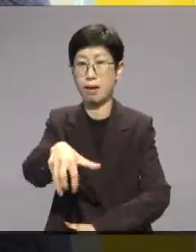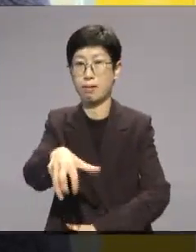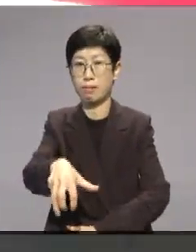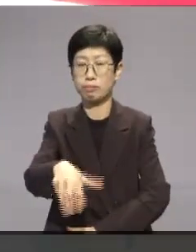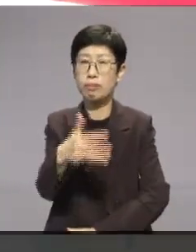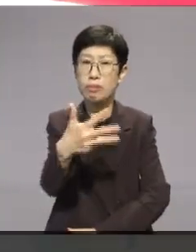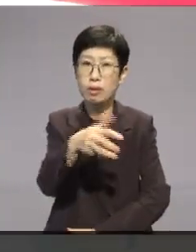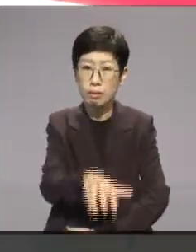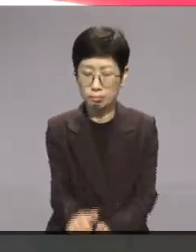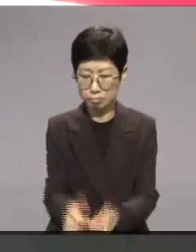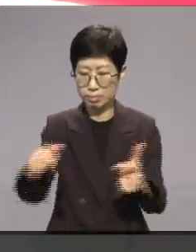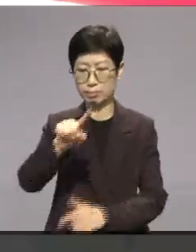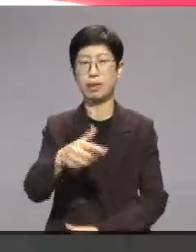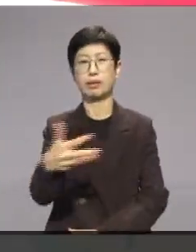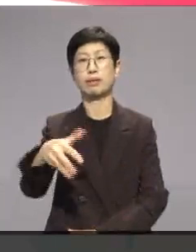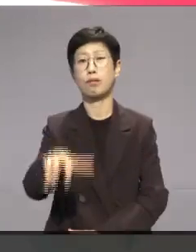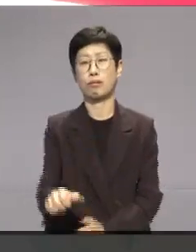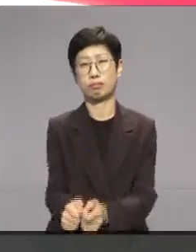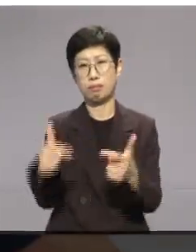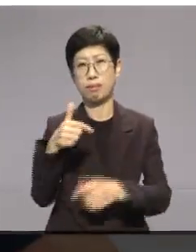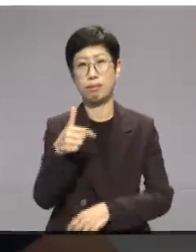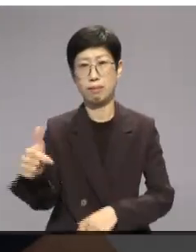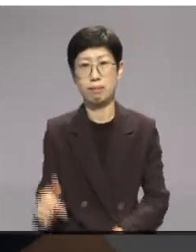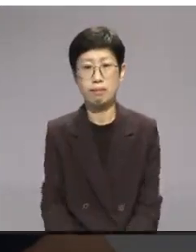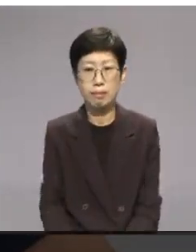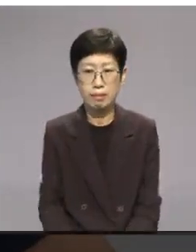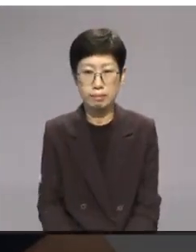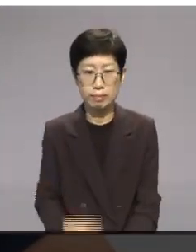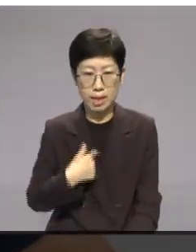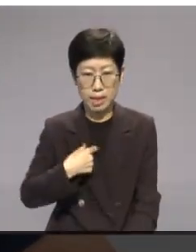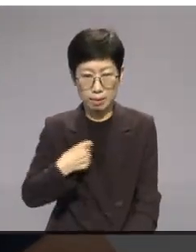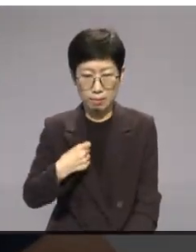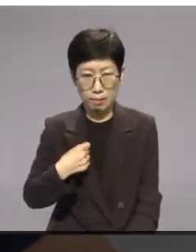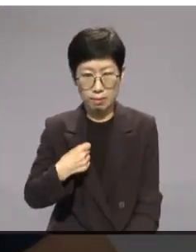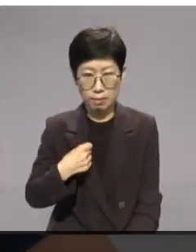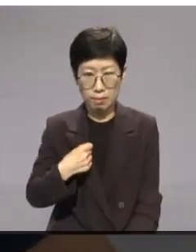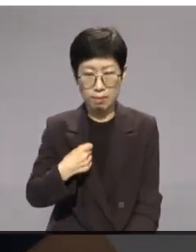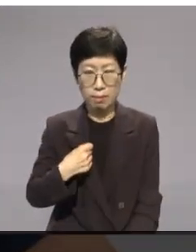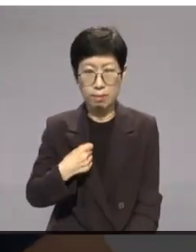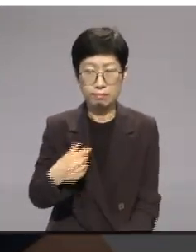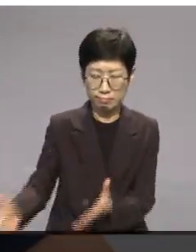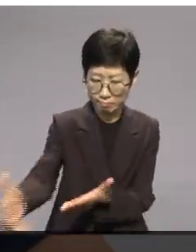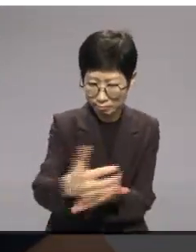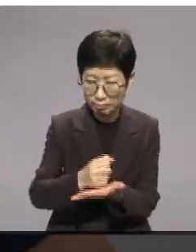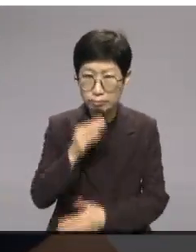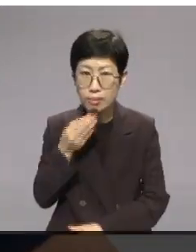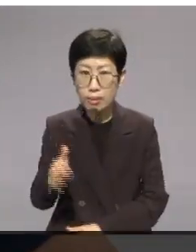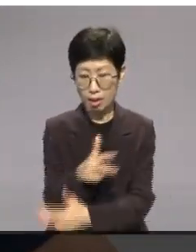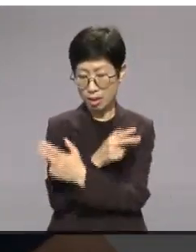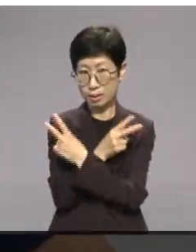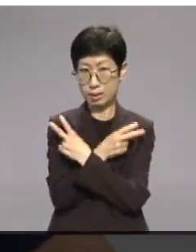곳에서 여곳 가까이 늘었습니다 작업복을 가져오지만 신사복을 이라는